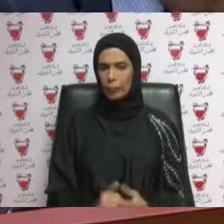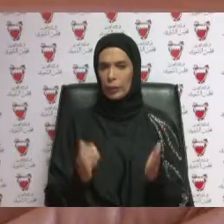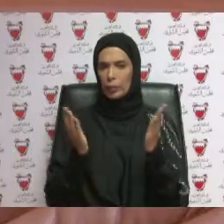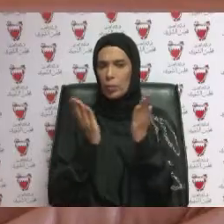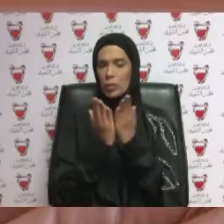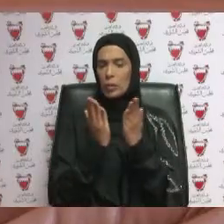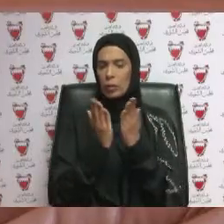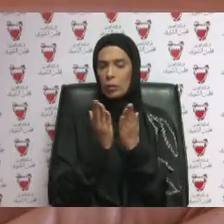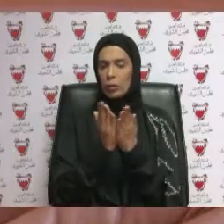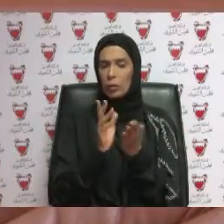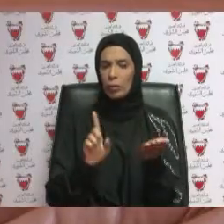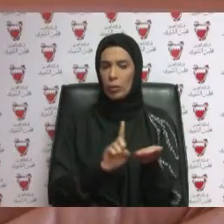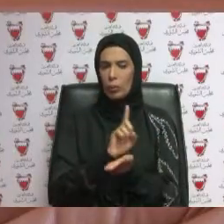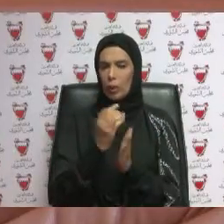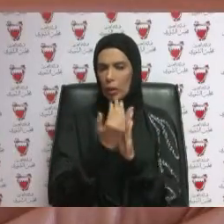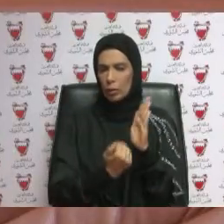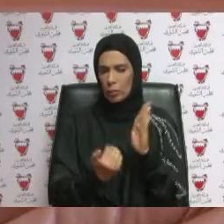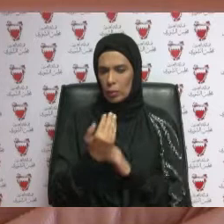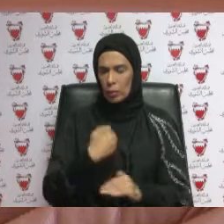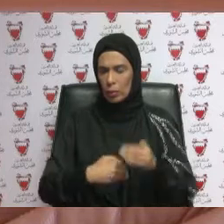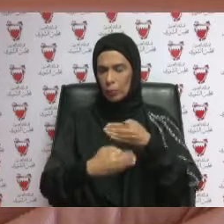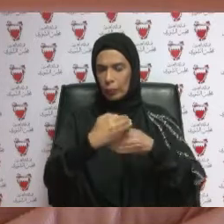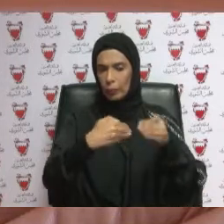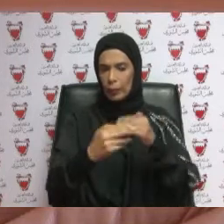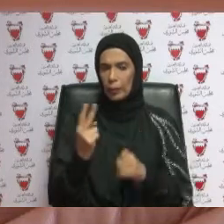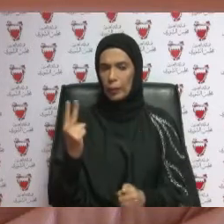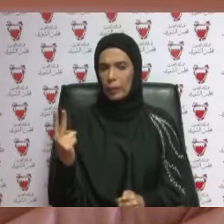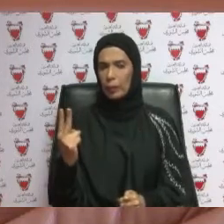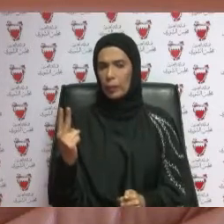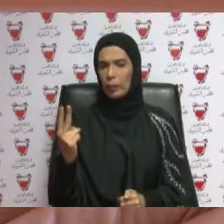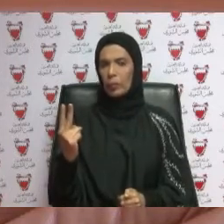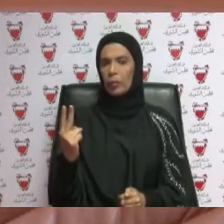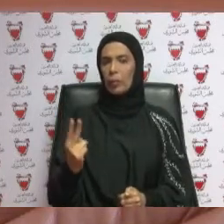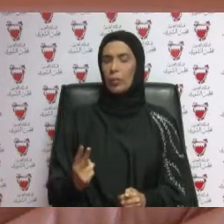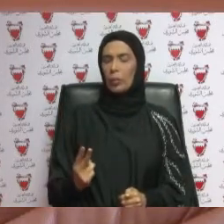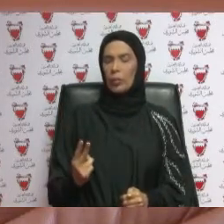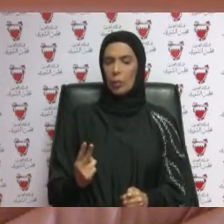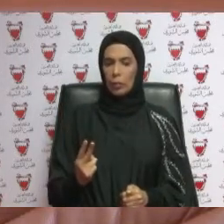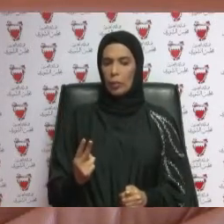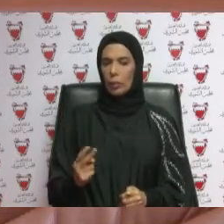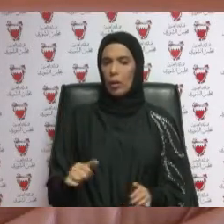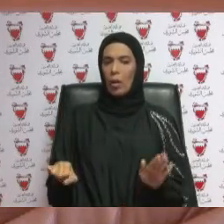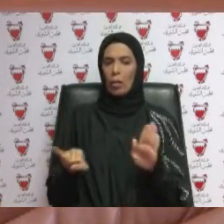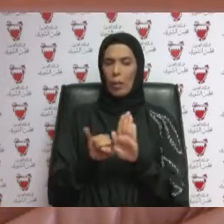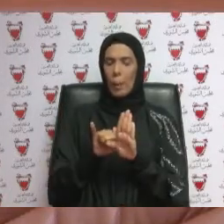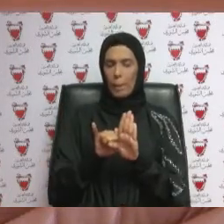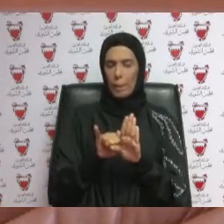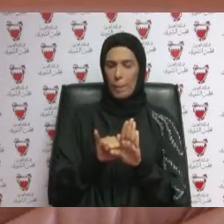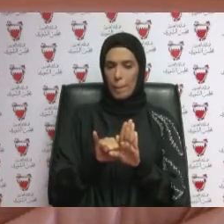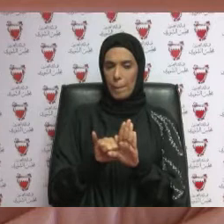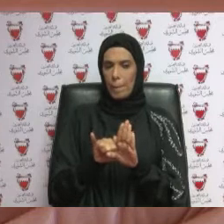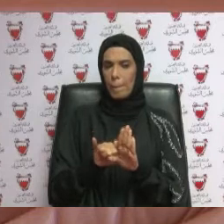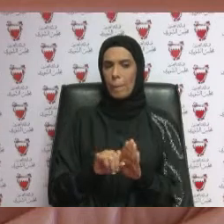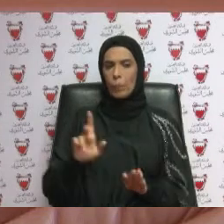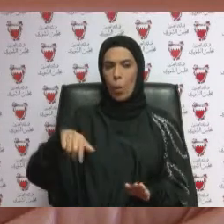الدراسات البيئية والاقتصادية والعمرانية بخلافها المادة 2 رأساً قبل هذه المادة مباشرة. تقول المادة 2 تتولى